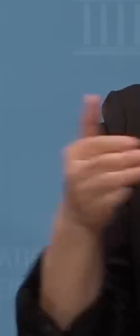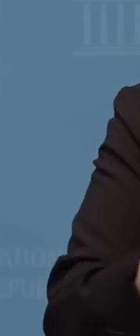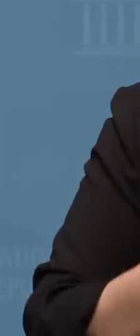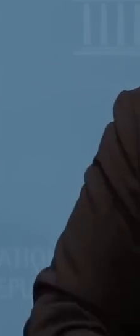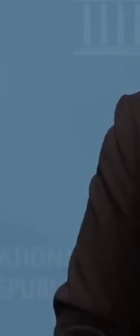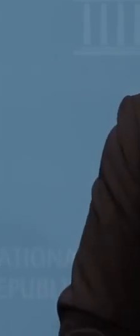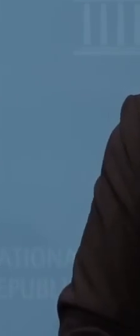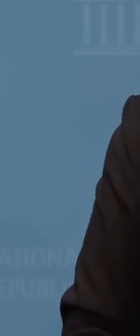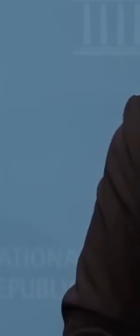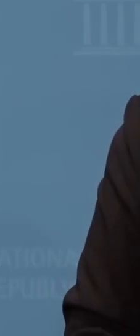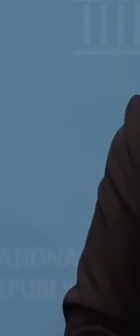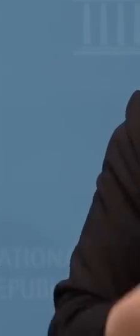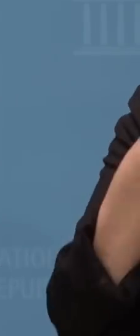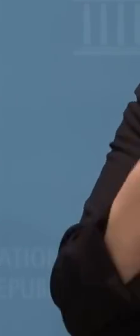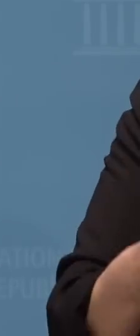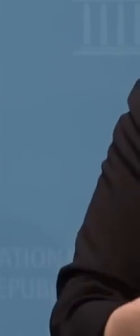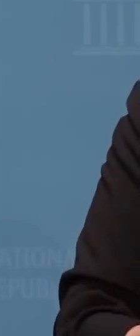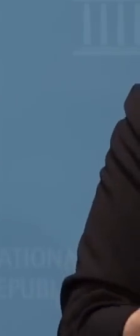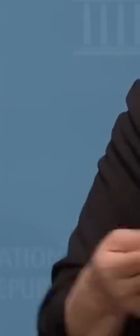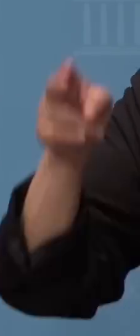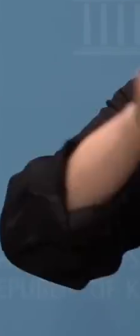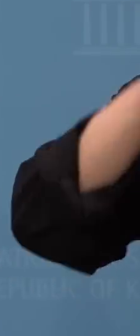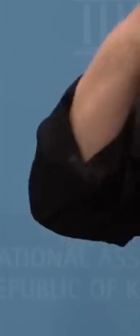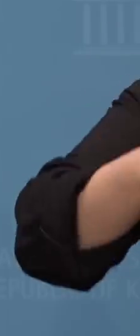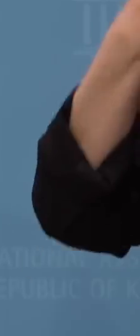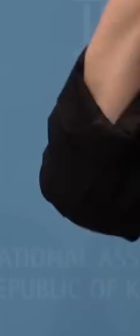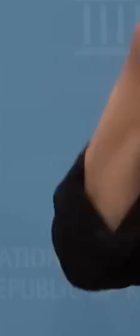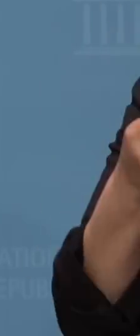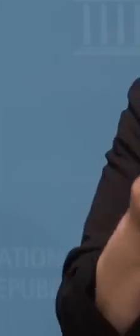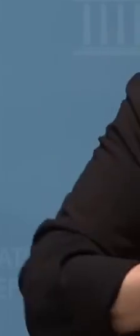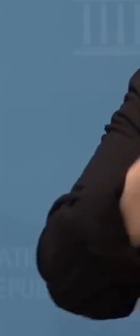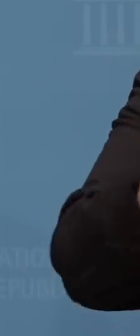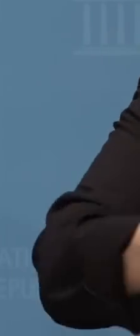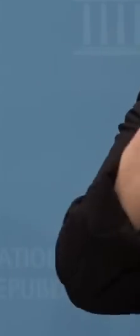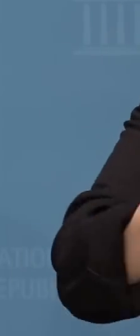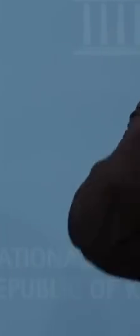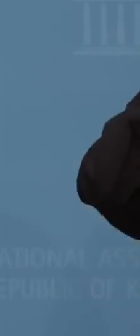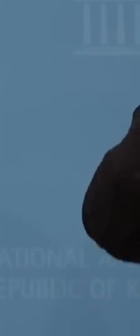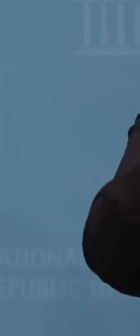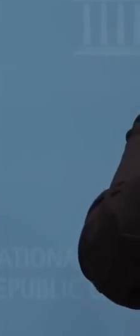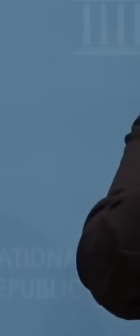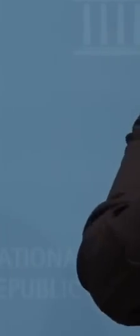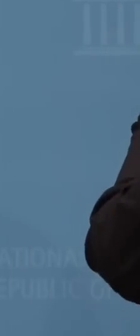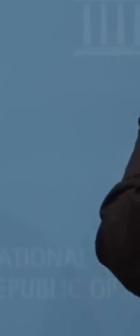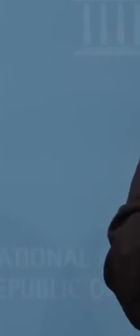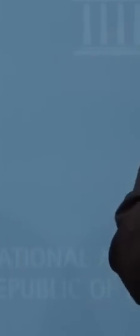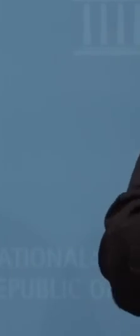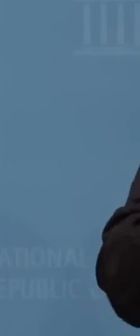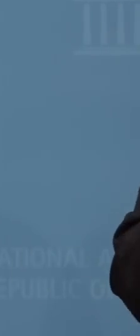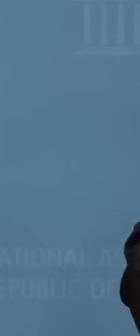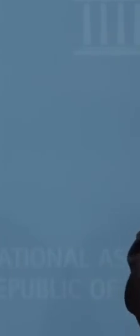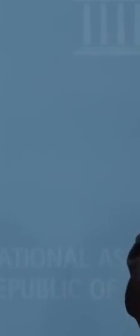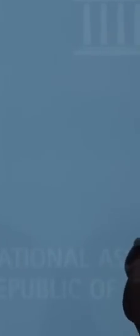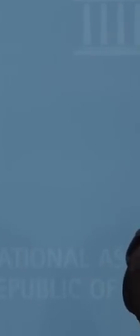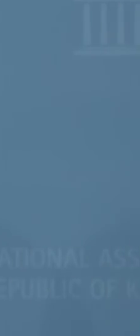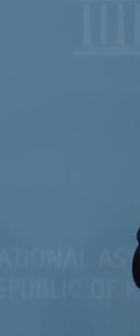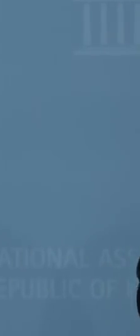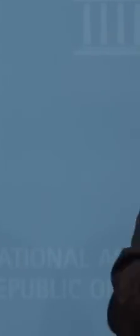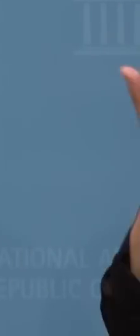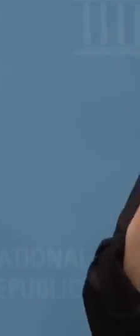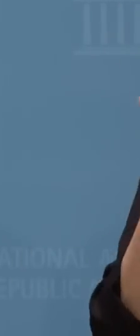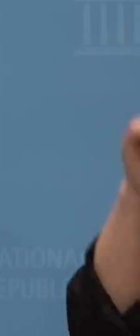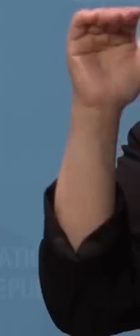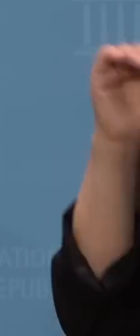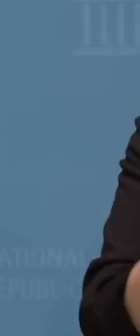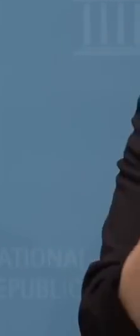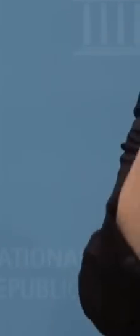즉 윤석열 대통령 취임 1년은 총체적으로 공공선의 주요 영역에서 거대한 후퇴의 시기였습니다.